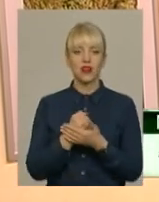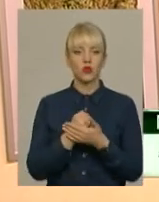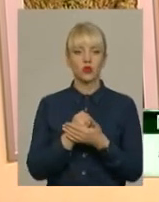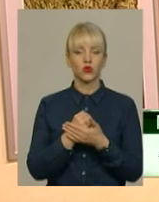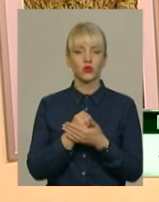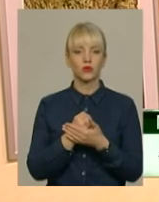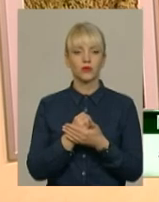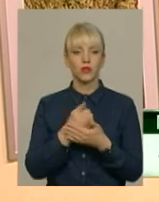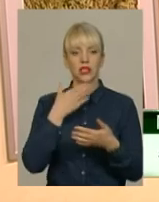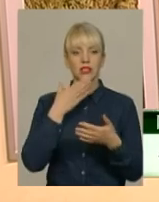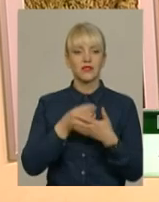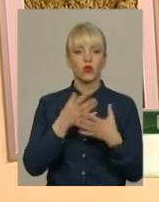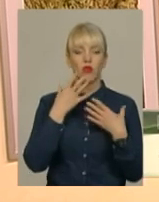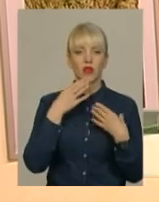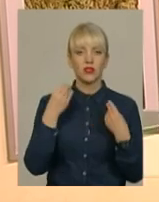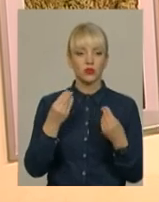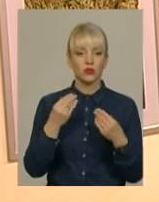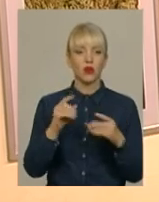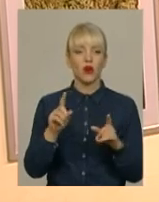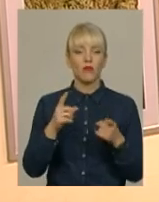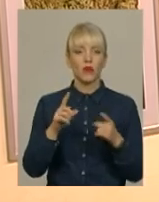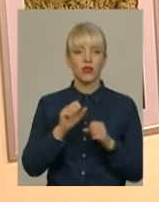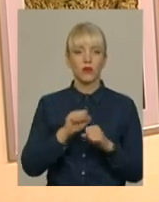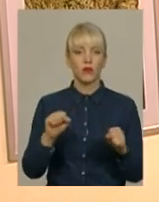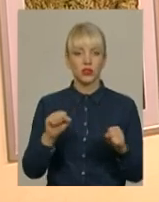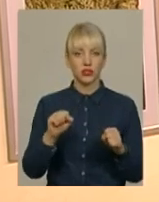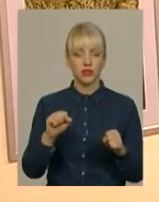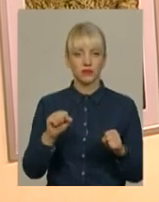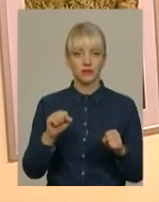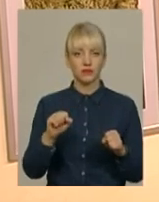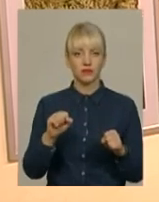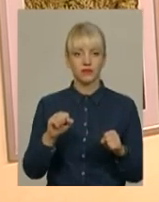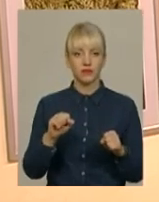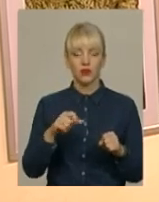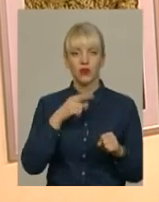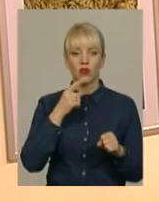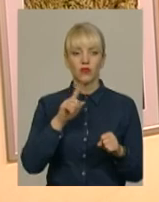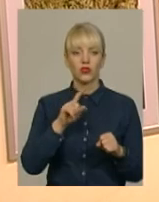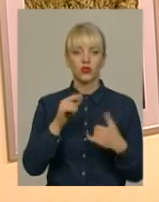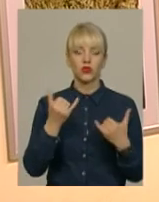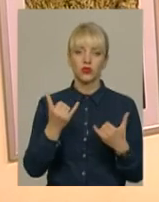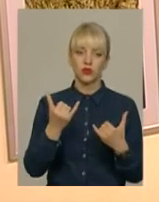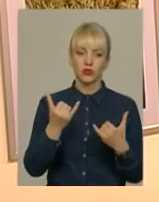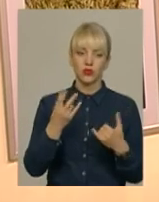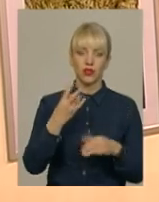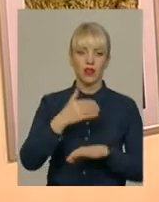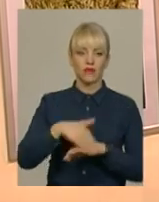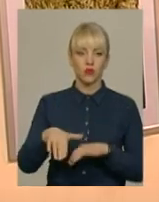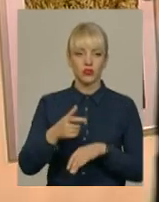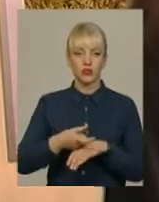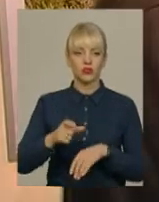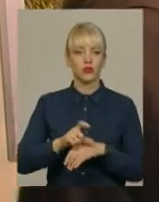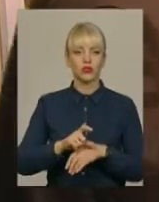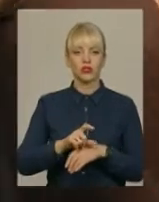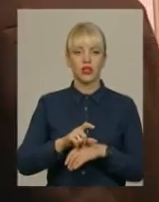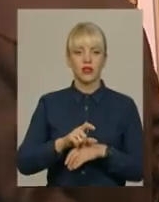знаходжу свою красу, бо не можна, скажімо, говорити, що сьогодні на вулиці дуже, як